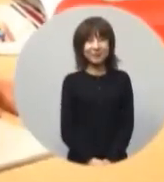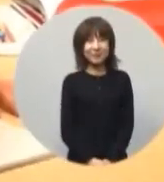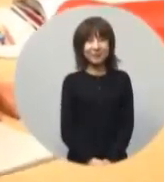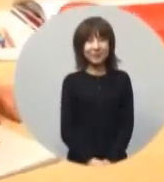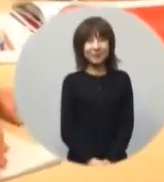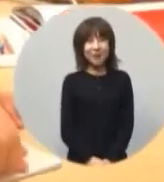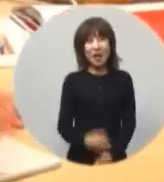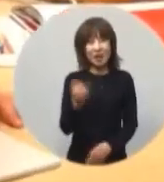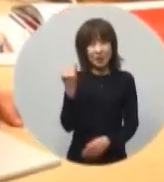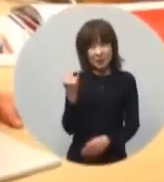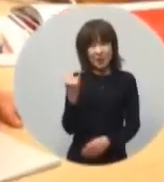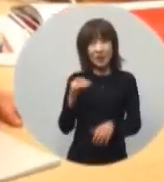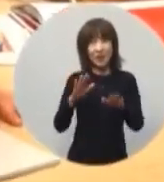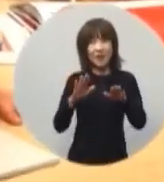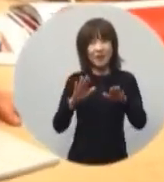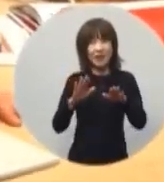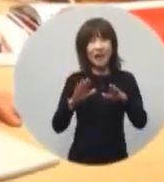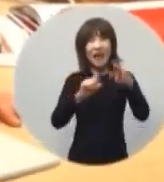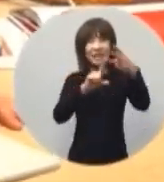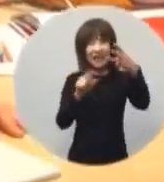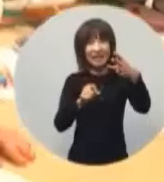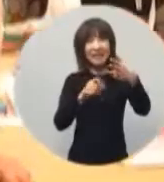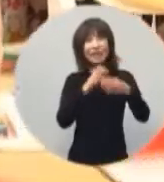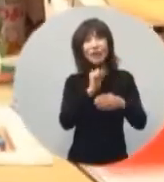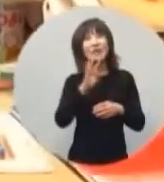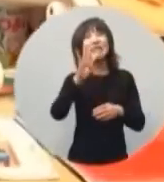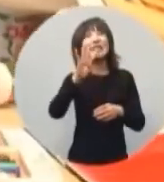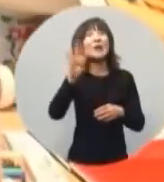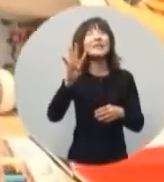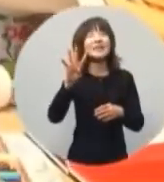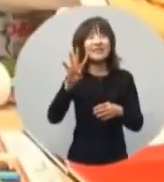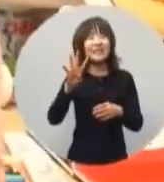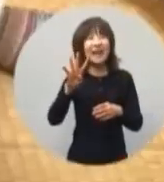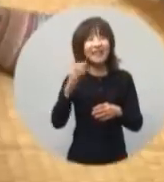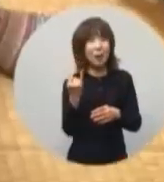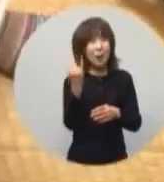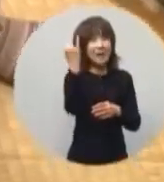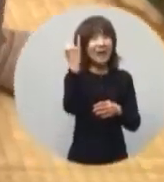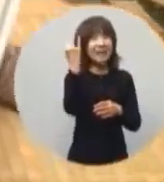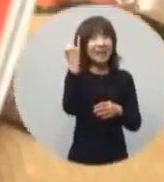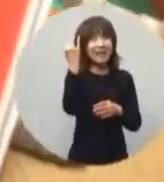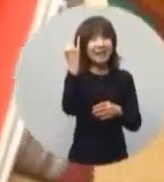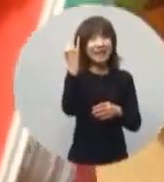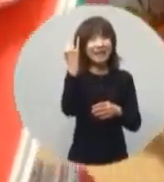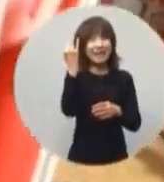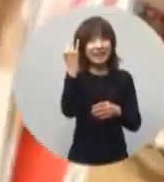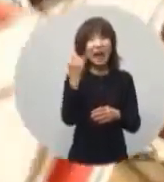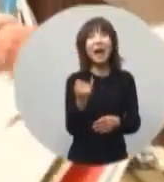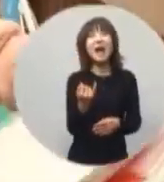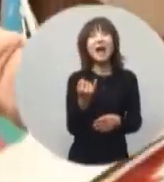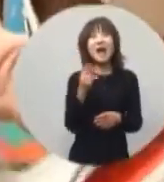のどかちゃんは今月で4歳になります。とってもお姉さんになっていた小玉